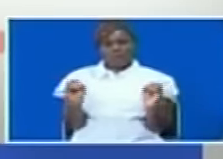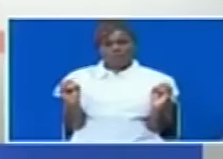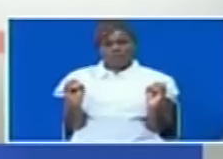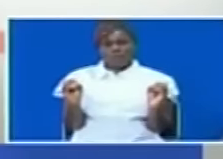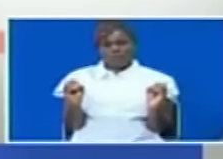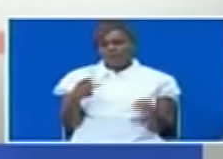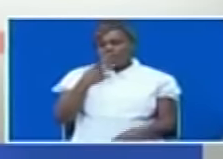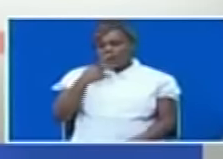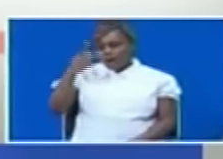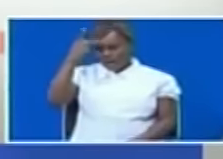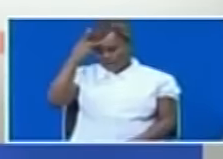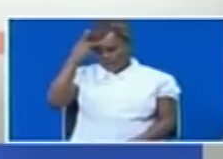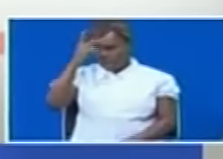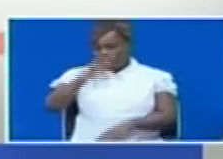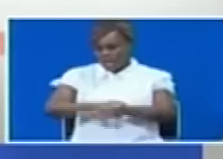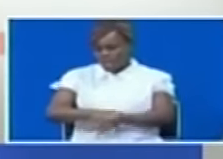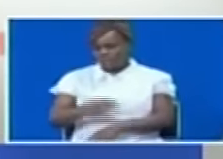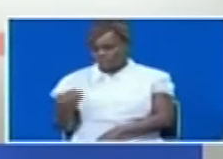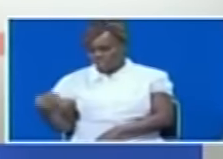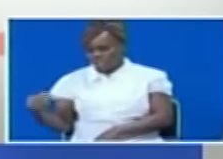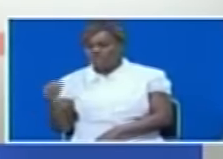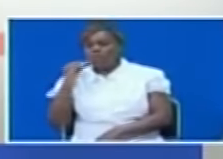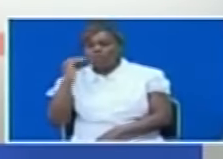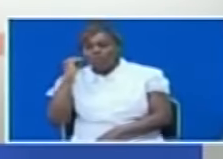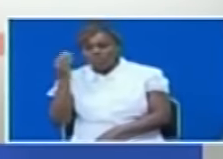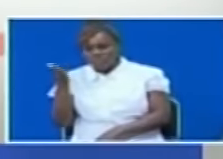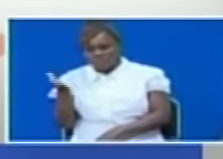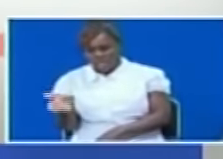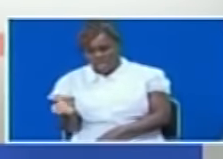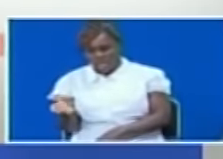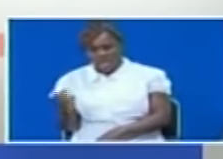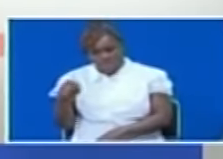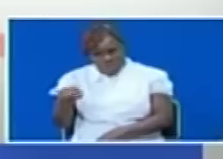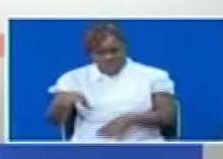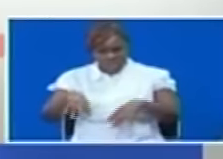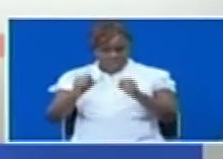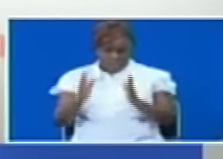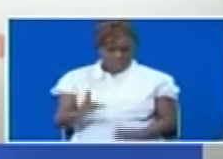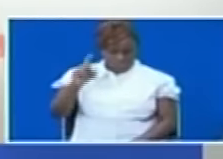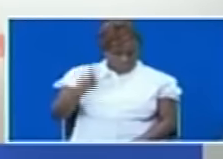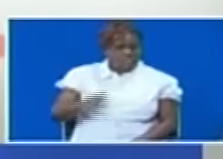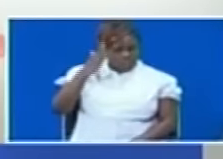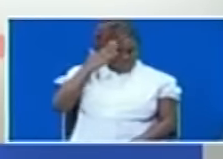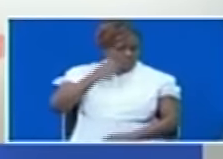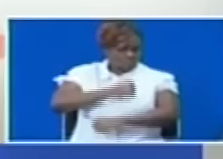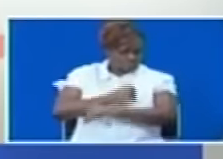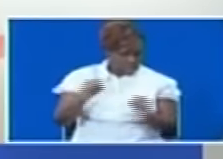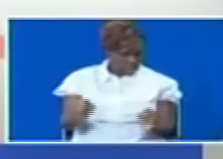Na wazazi tumeenda tumepata wanafunzi wako nyumbani. Unless you are the German, lazima ujue what is happening in the